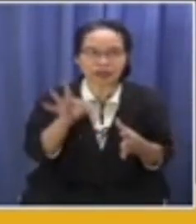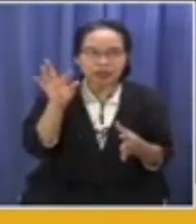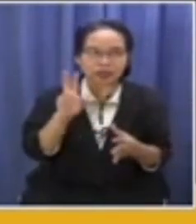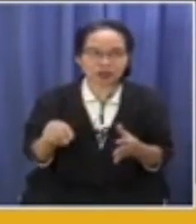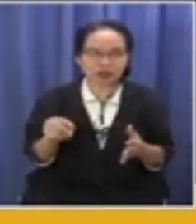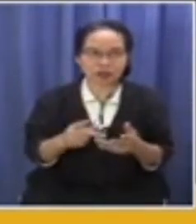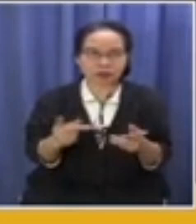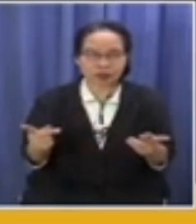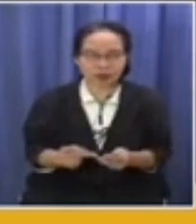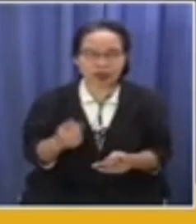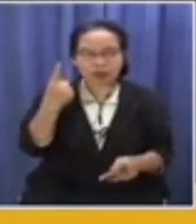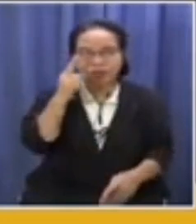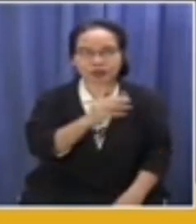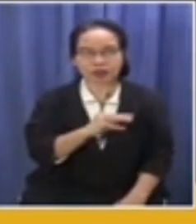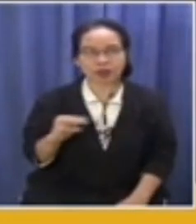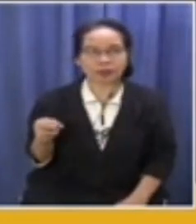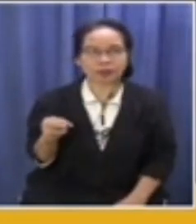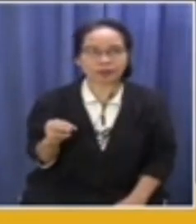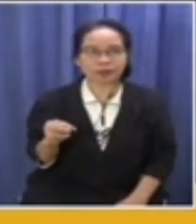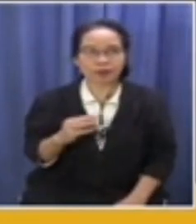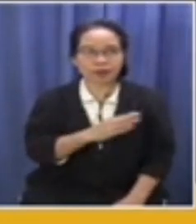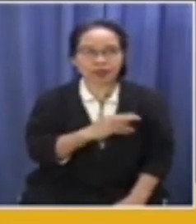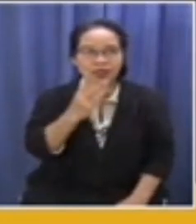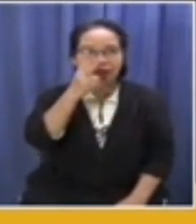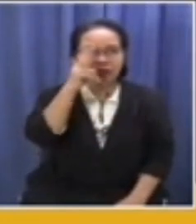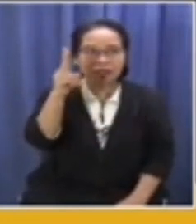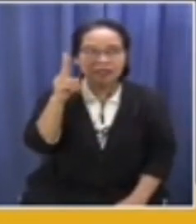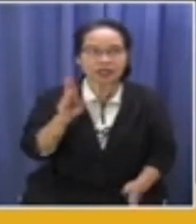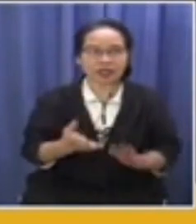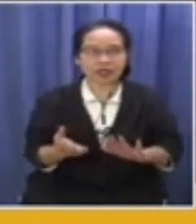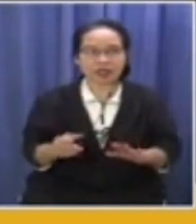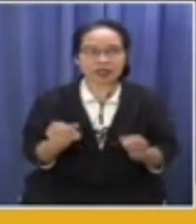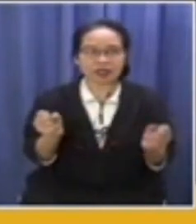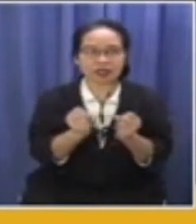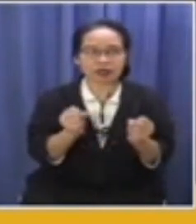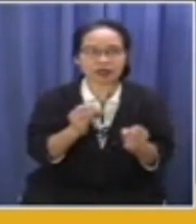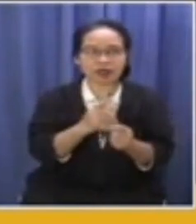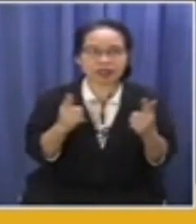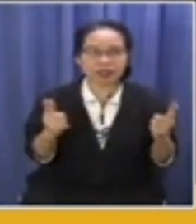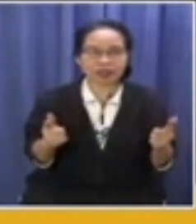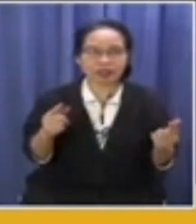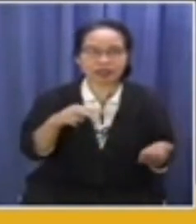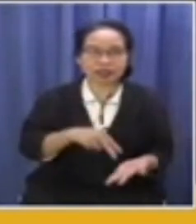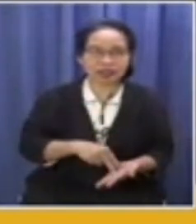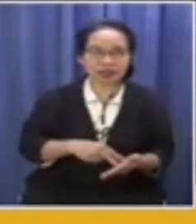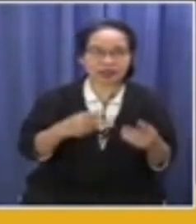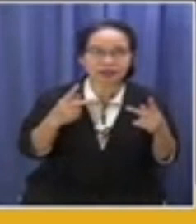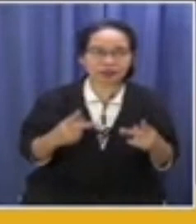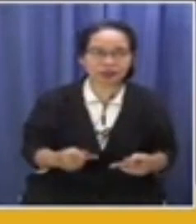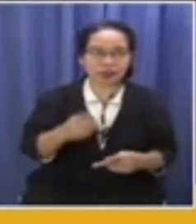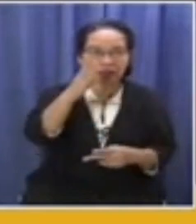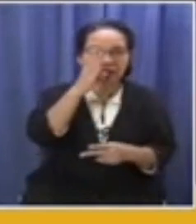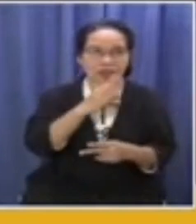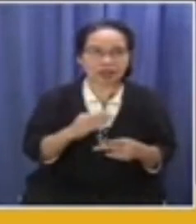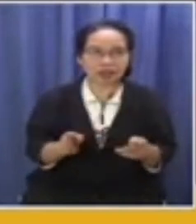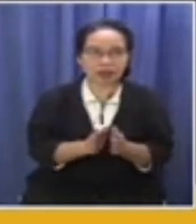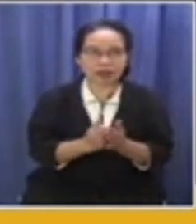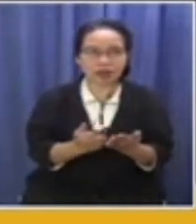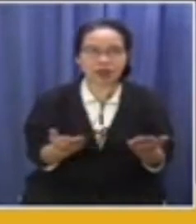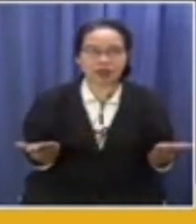nasumpungang kalalagyan nila at nakita ko ang mga patay malalaki at maliliit na